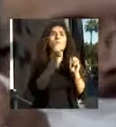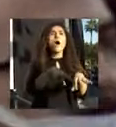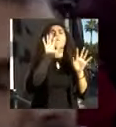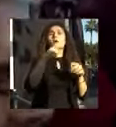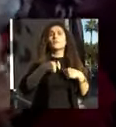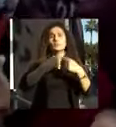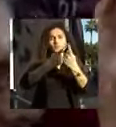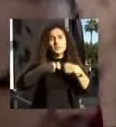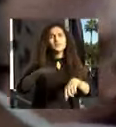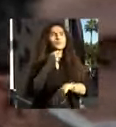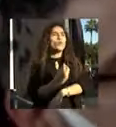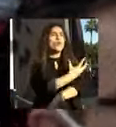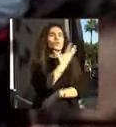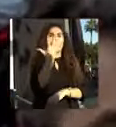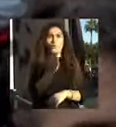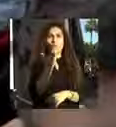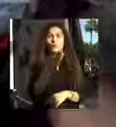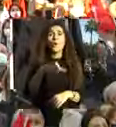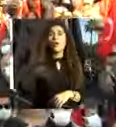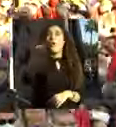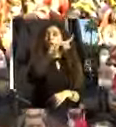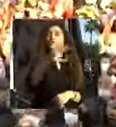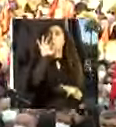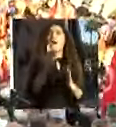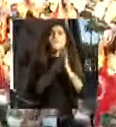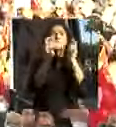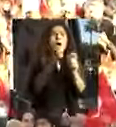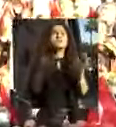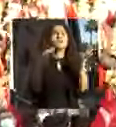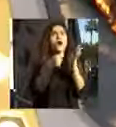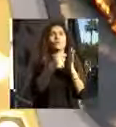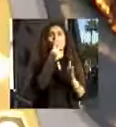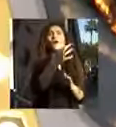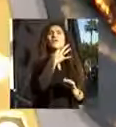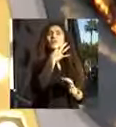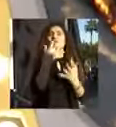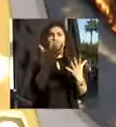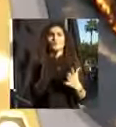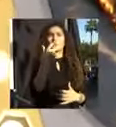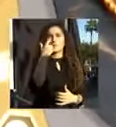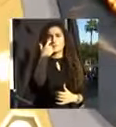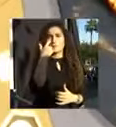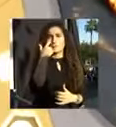bizleri onurlandırdı. Onlara Mersinliler adına teşekkür ediyorum.